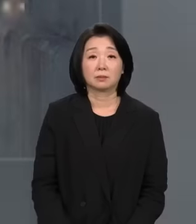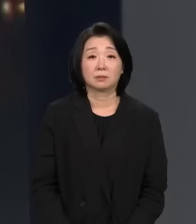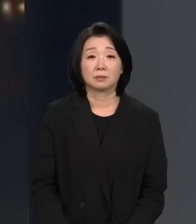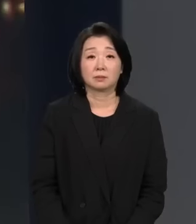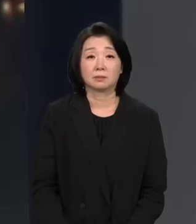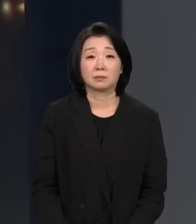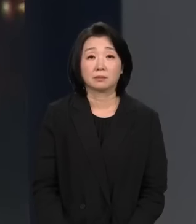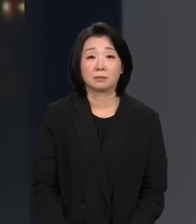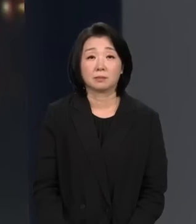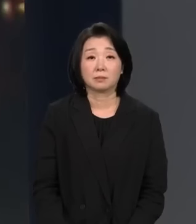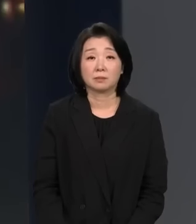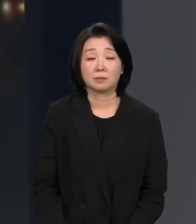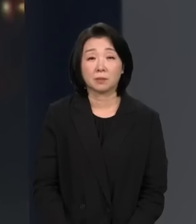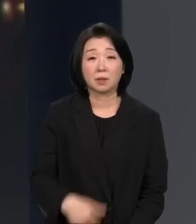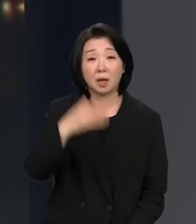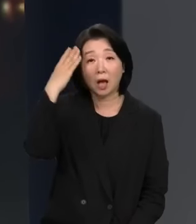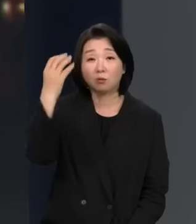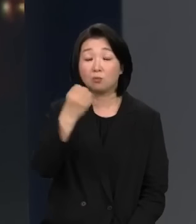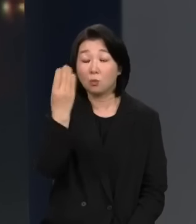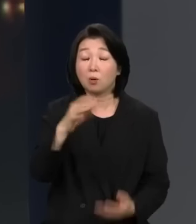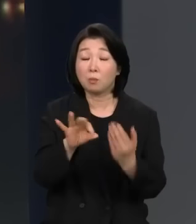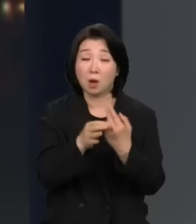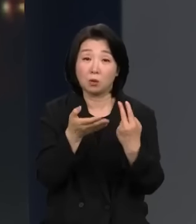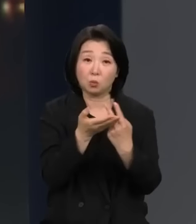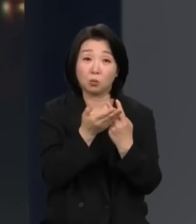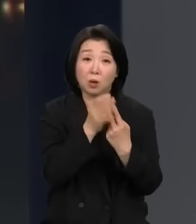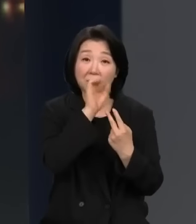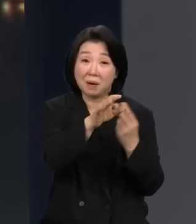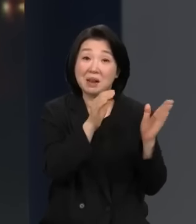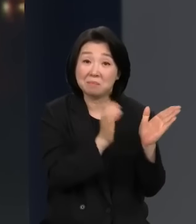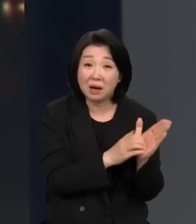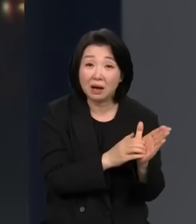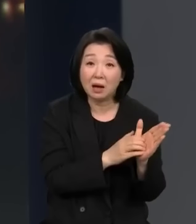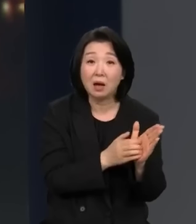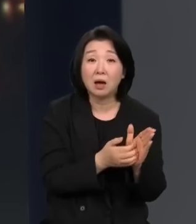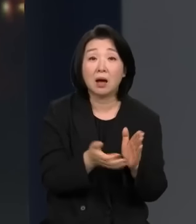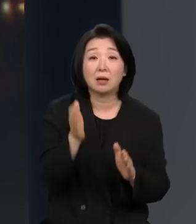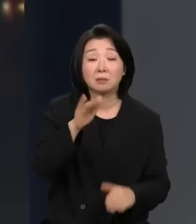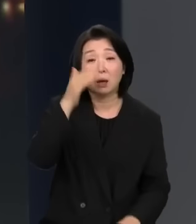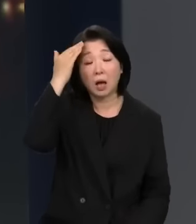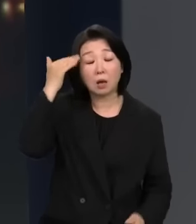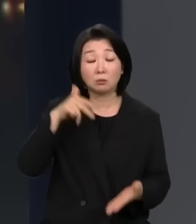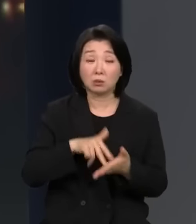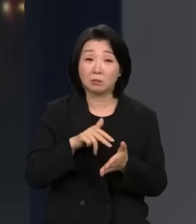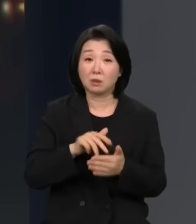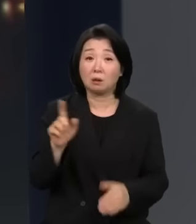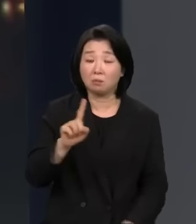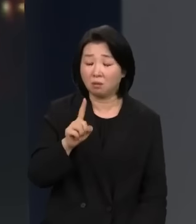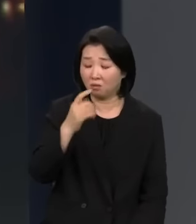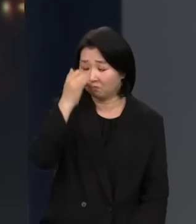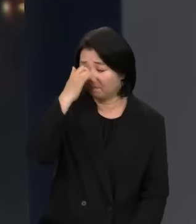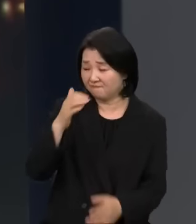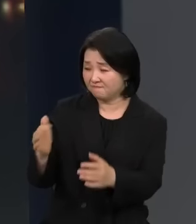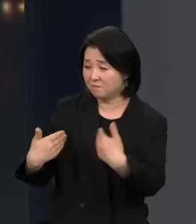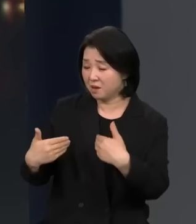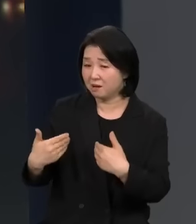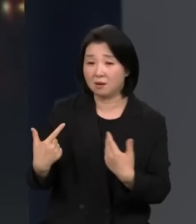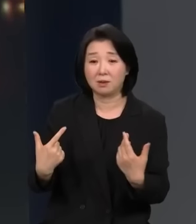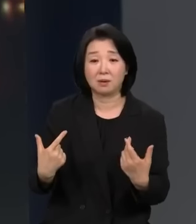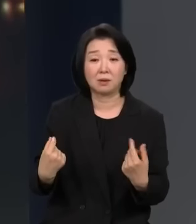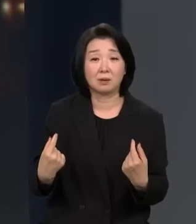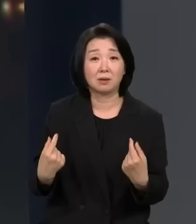분이라서 자 우리 언론이라면 당연히 독도라고 질문을 했겠죠 자 그러니까 우리나라 입장에서 상당히 무례한 질문을 받은